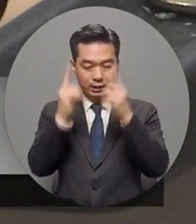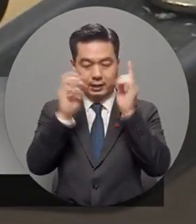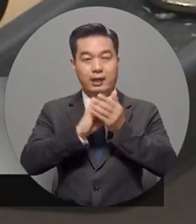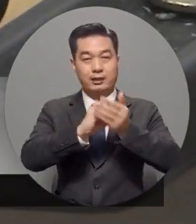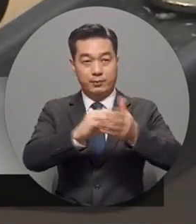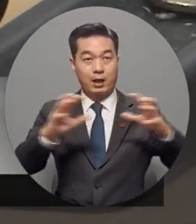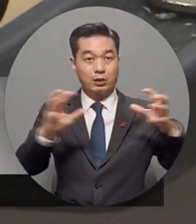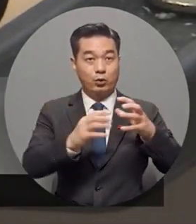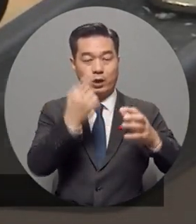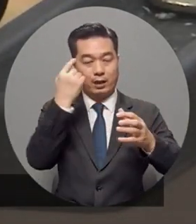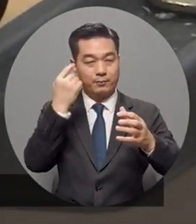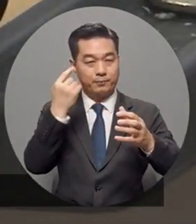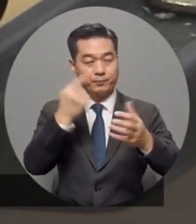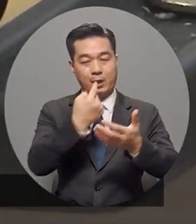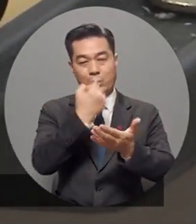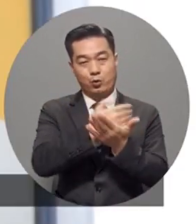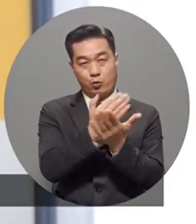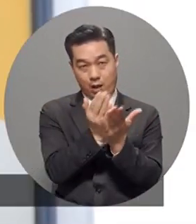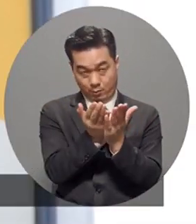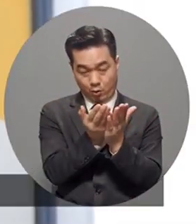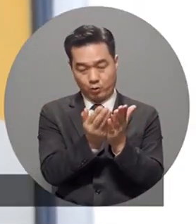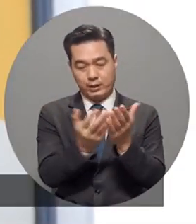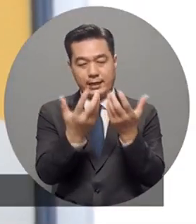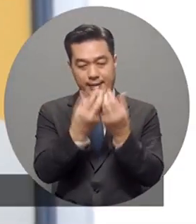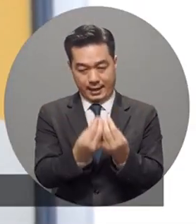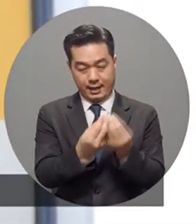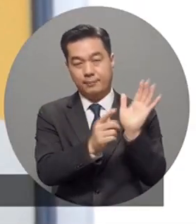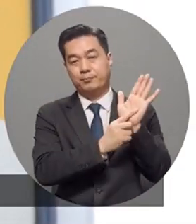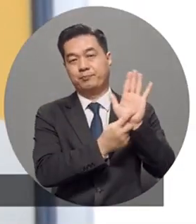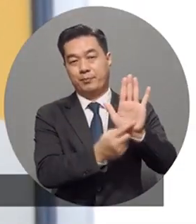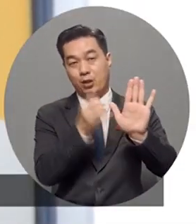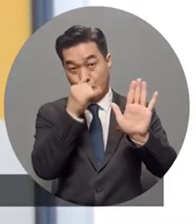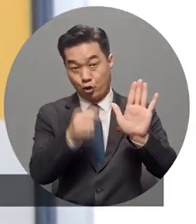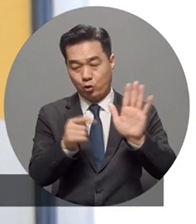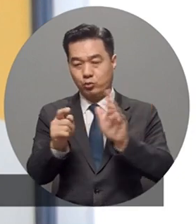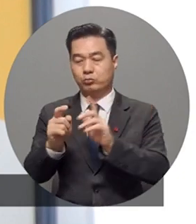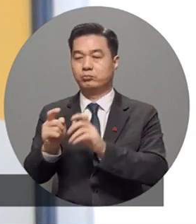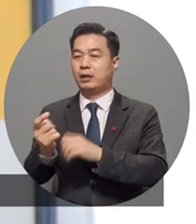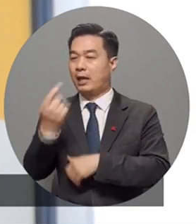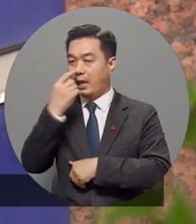예시 문항을 공개하고, 이번 개편안과 관련된 사교육 업계의